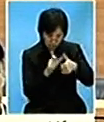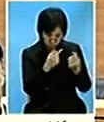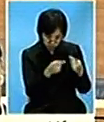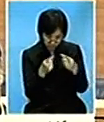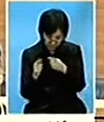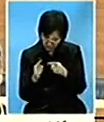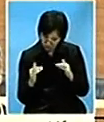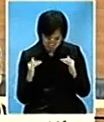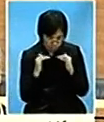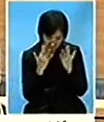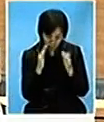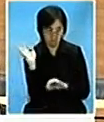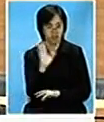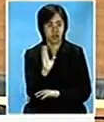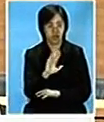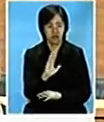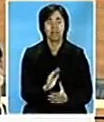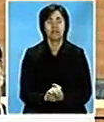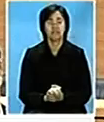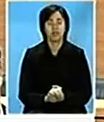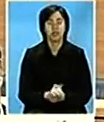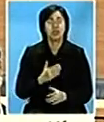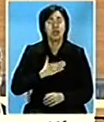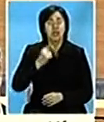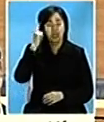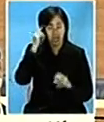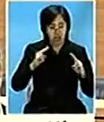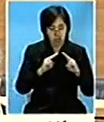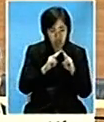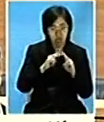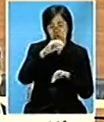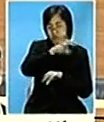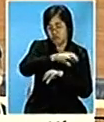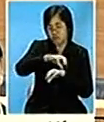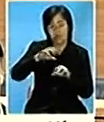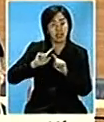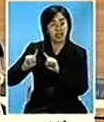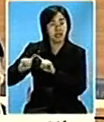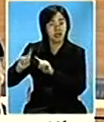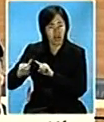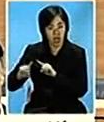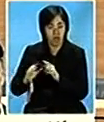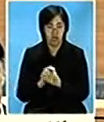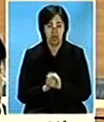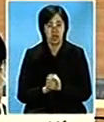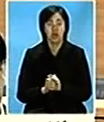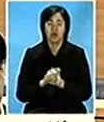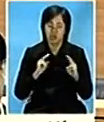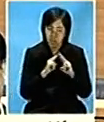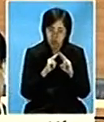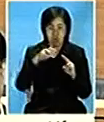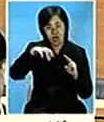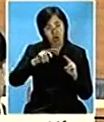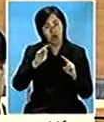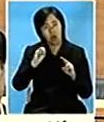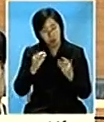ศในทุกรูปแบบอันนี้ดิฉันคิดว่าทุกกระทรวงทบวงกรมนั้นนะคะไม่ใช่เฉพาะทบวงกรมนะคะรวมทั้ง